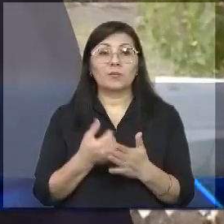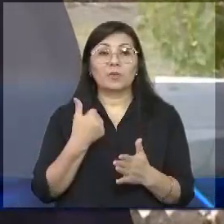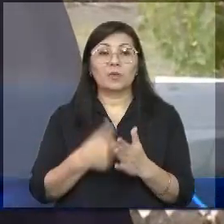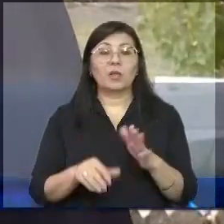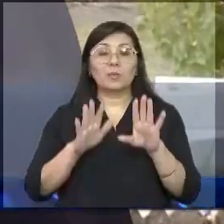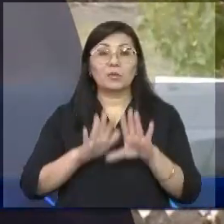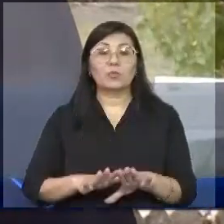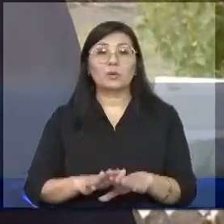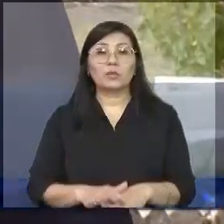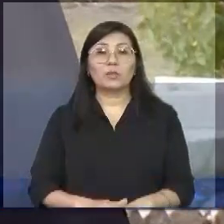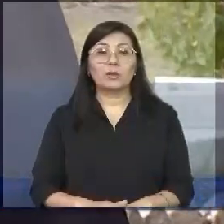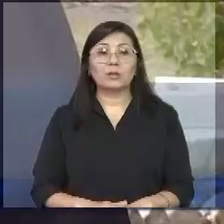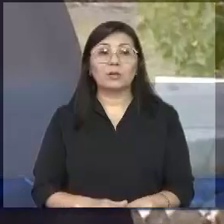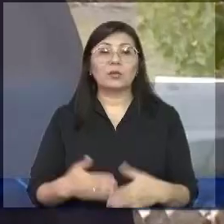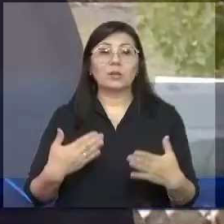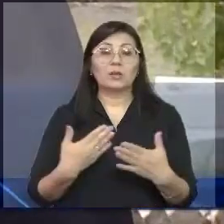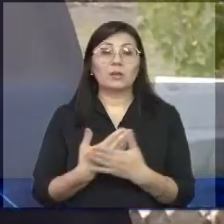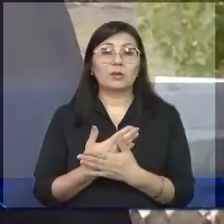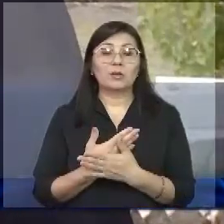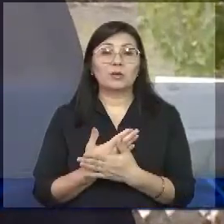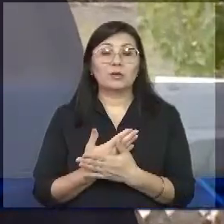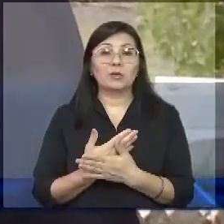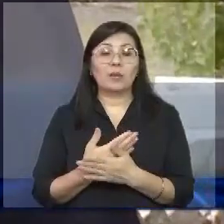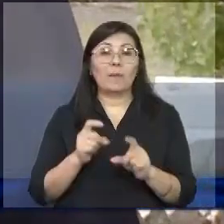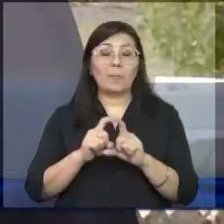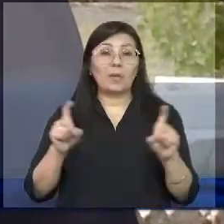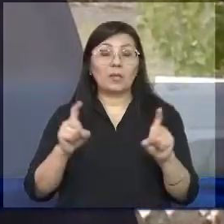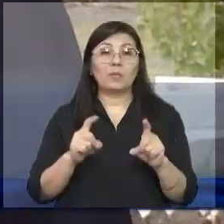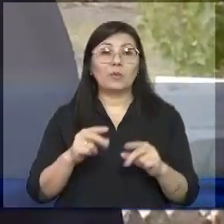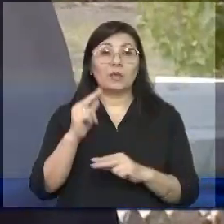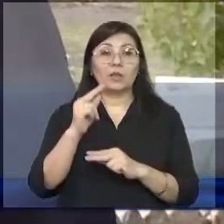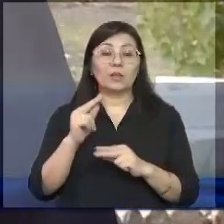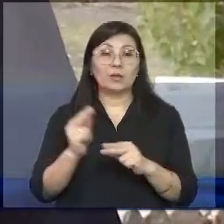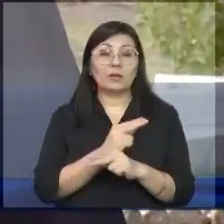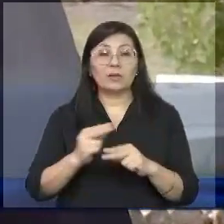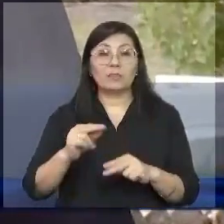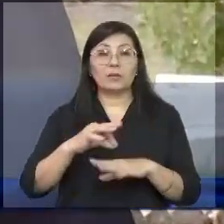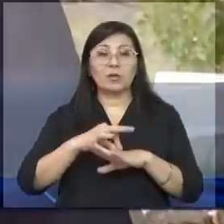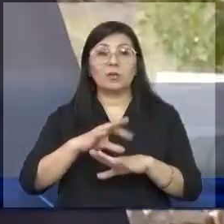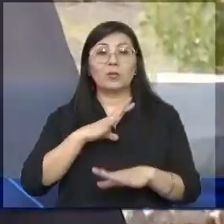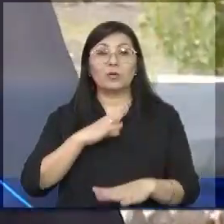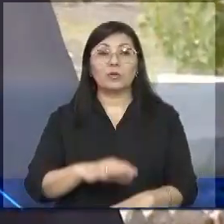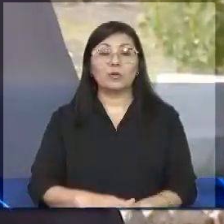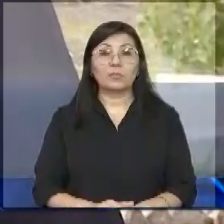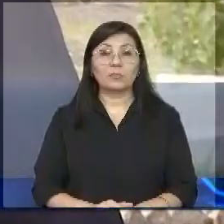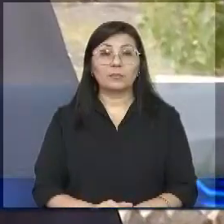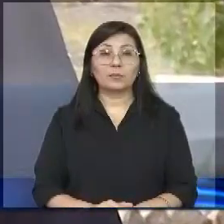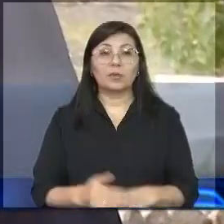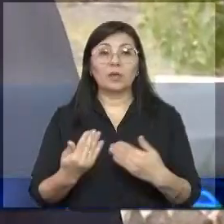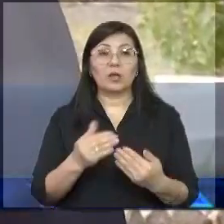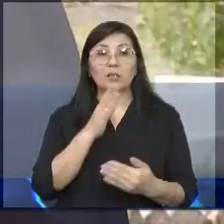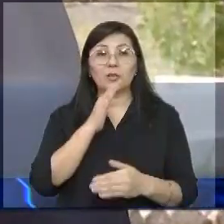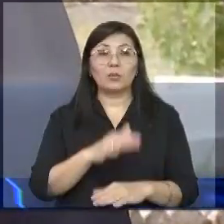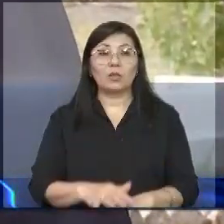60 орындық жаңа тұрмыс негізгі мектебінің ғимараты күрделі жөндеуден өтті. Қазіргі